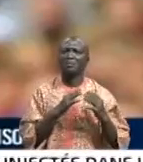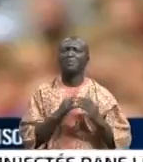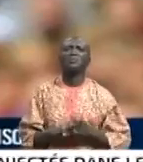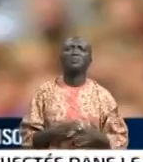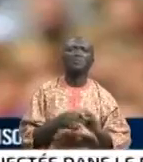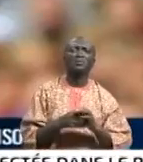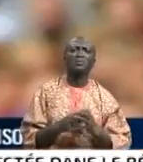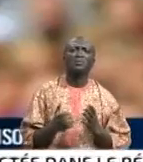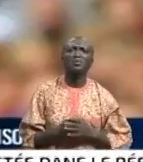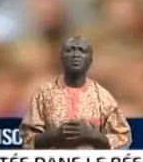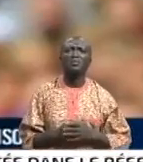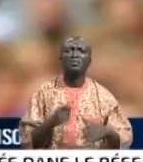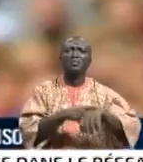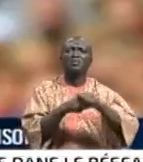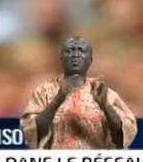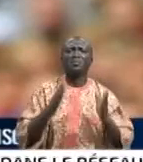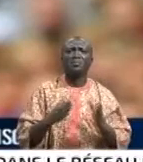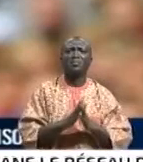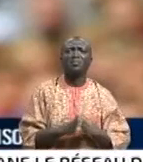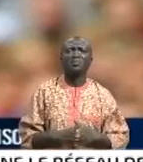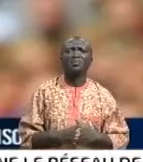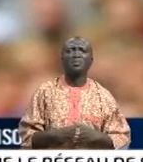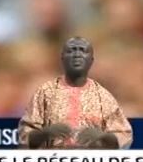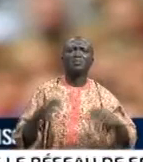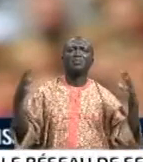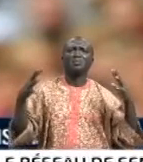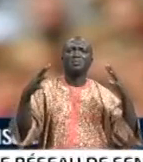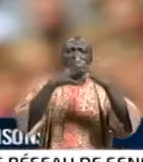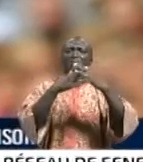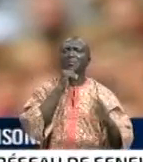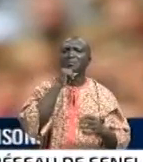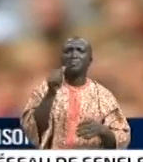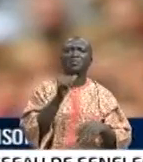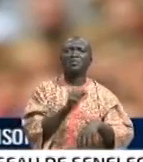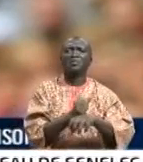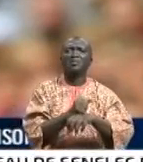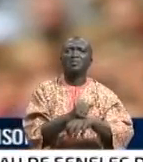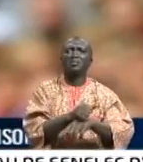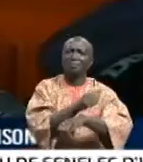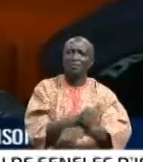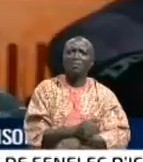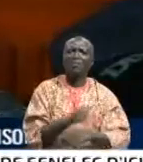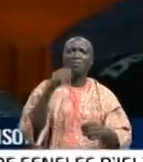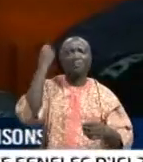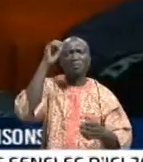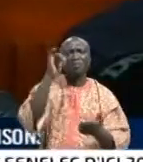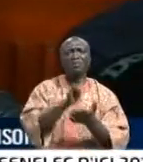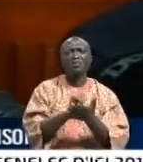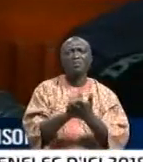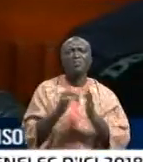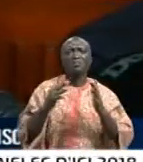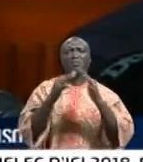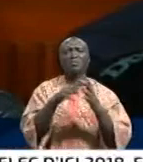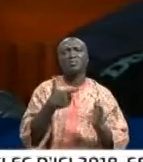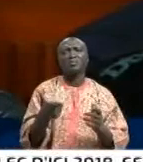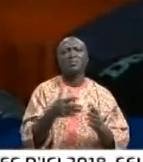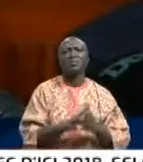joueurs par rapport au public quand les matchs officiels viennent comme ils sont pas habitués donc donc je pense que ce match là il a ses raisons